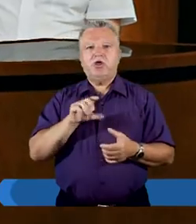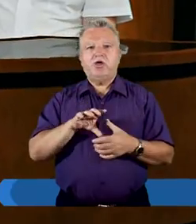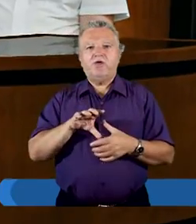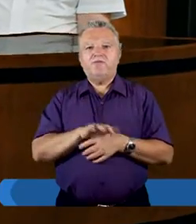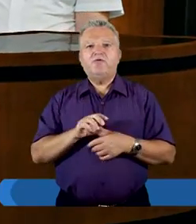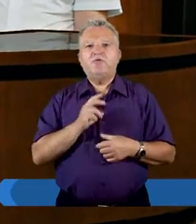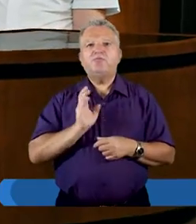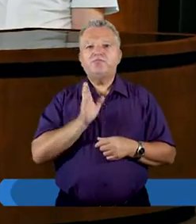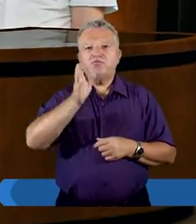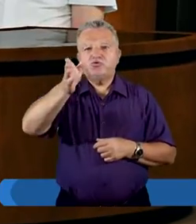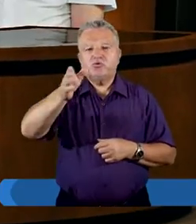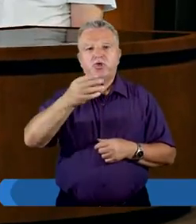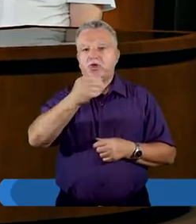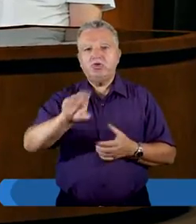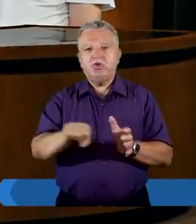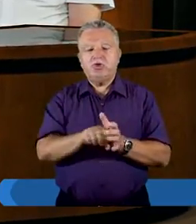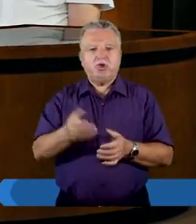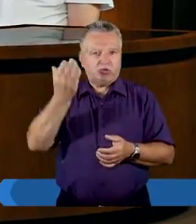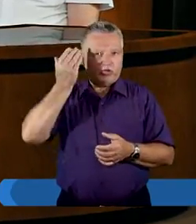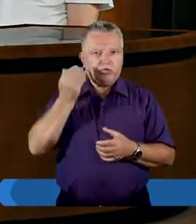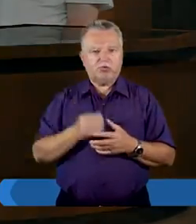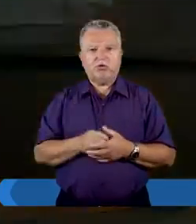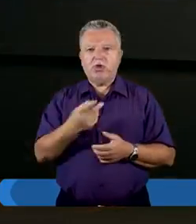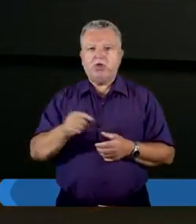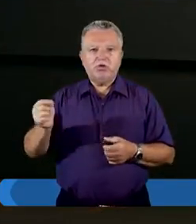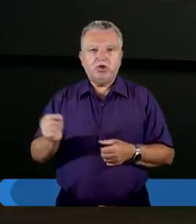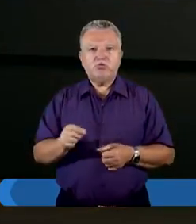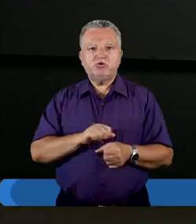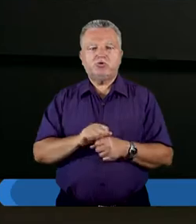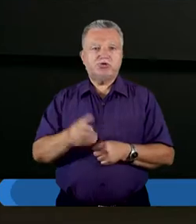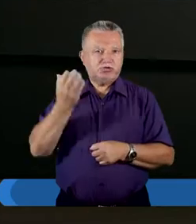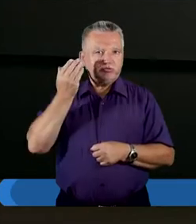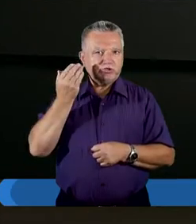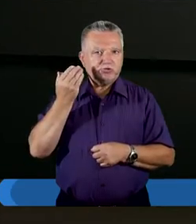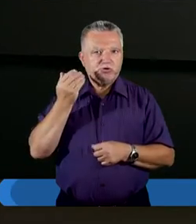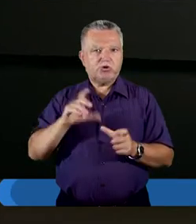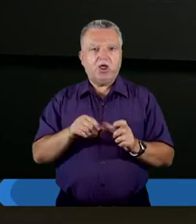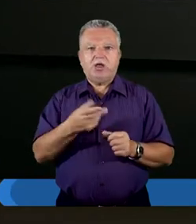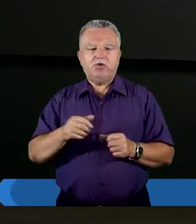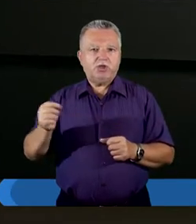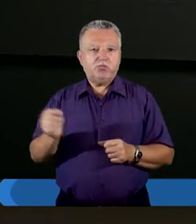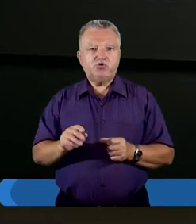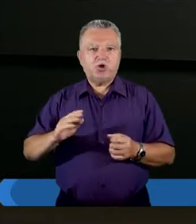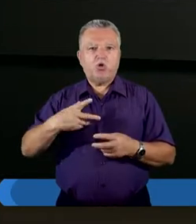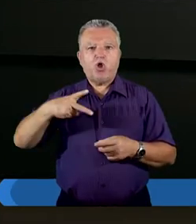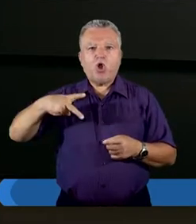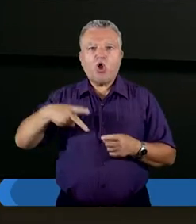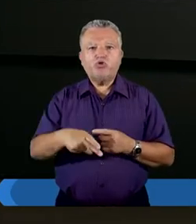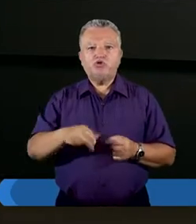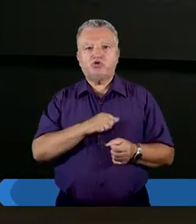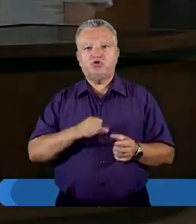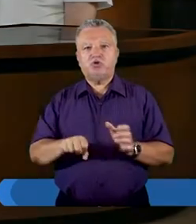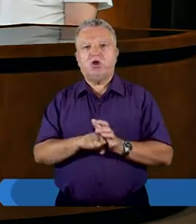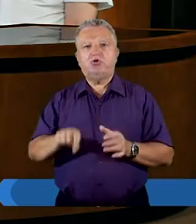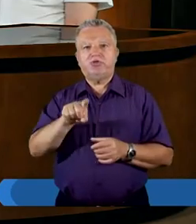do tyłu niekiedy, po cierpieniach. Z całą pewnością. Nie musiał żyć przeszłością, ale nie musiał się od tej przeszłości odciąć. Chyba nie mógł.